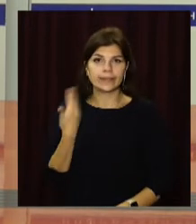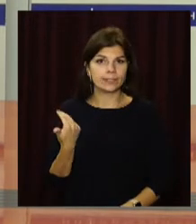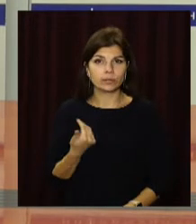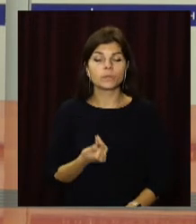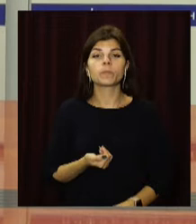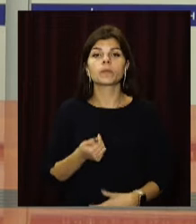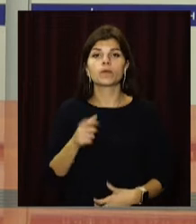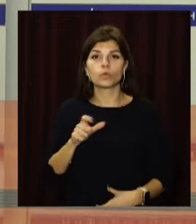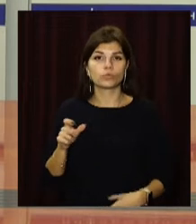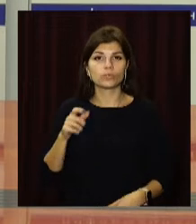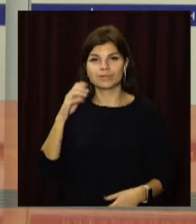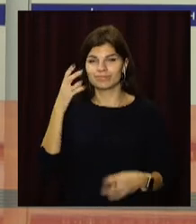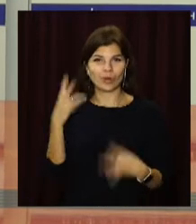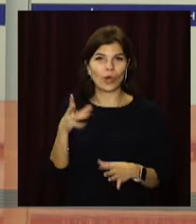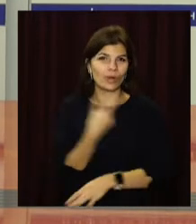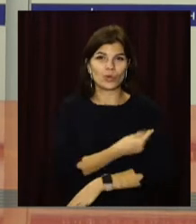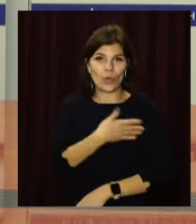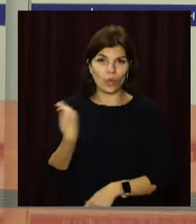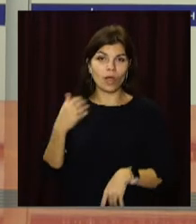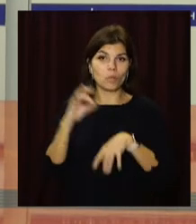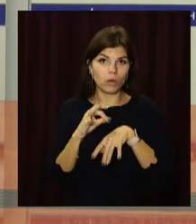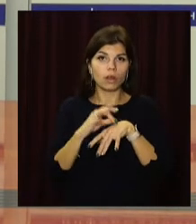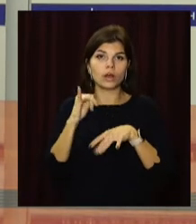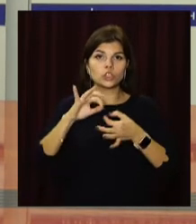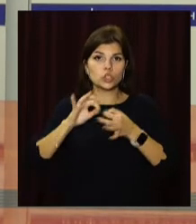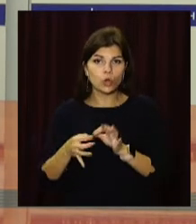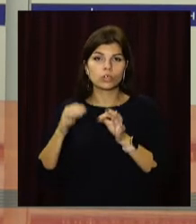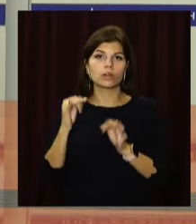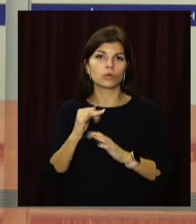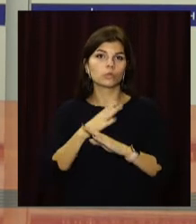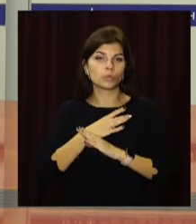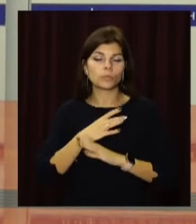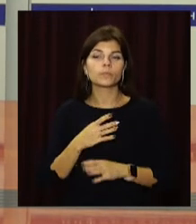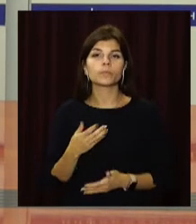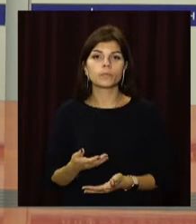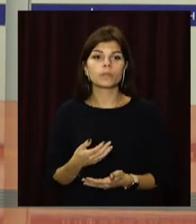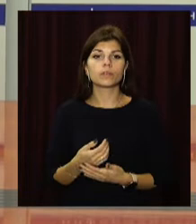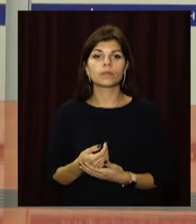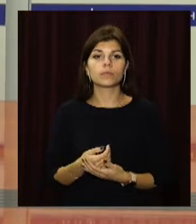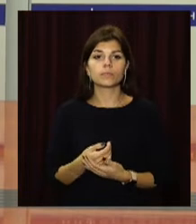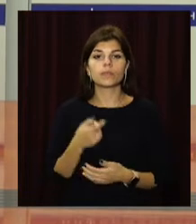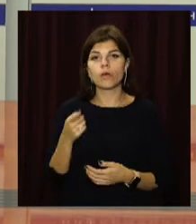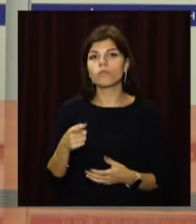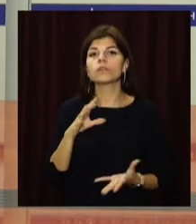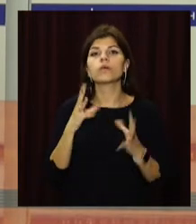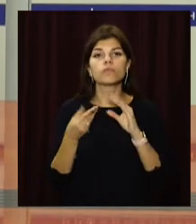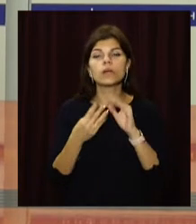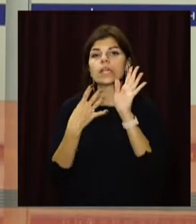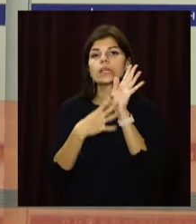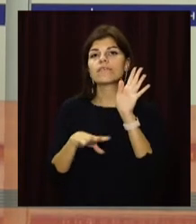Кількість захворілих осіб, які в області захворіли і не мали щеплень, вони складають